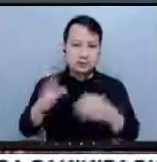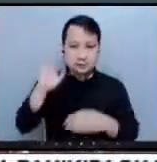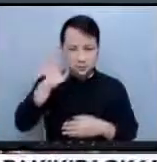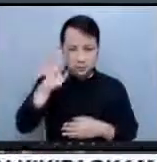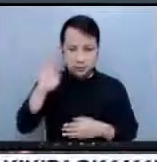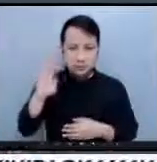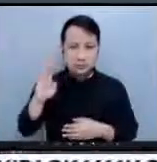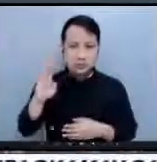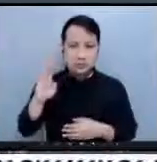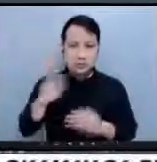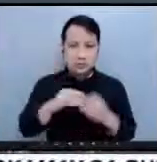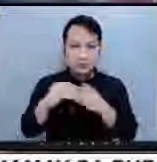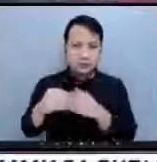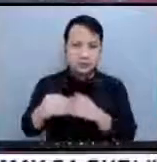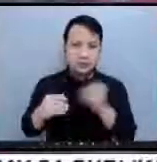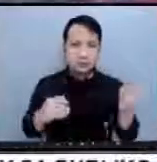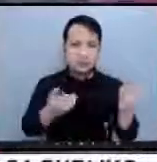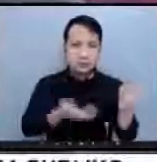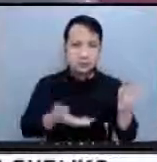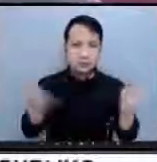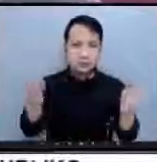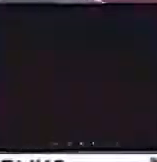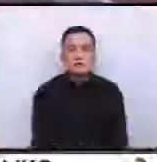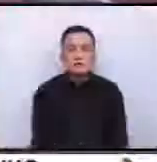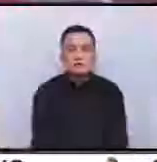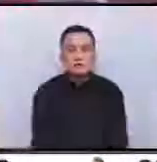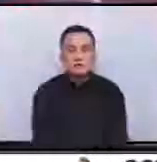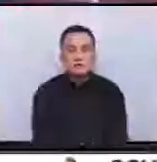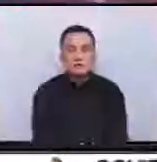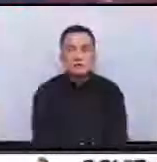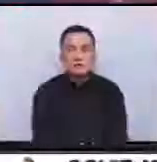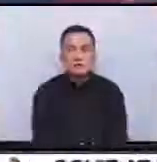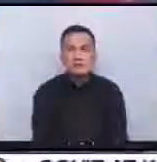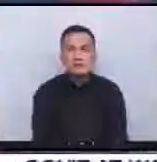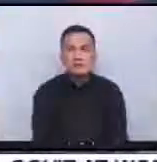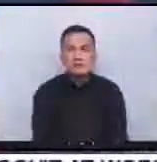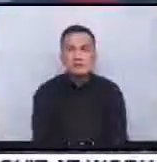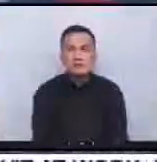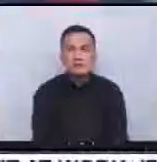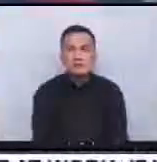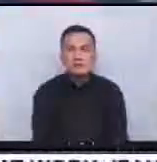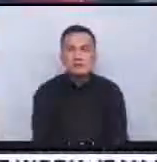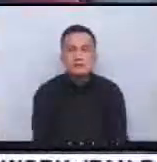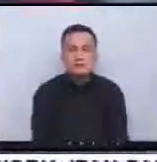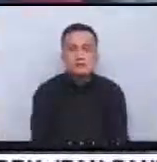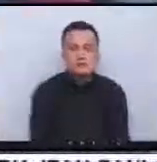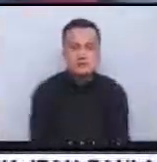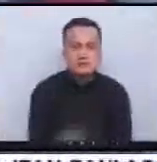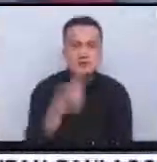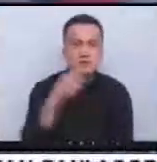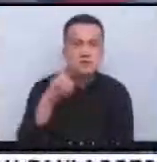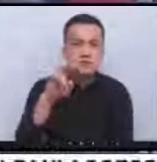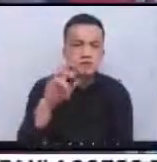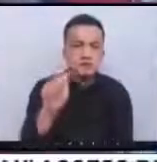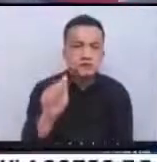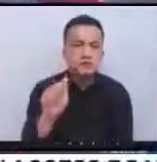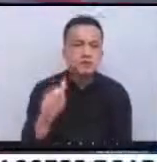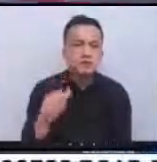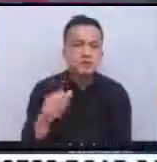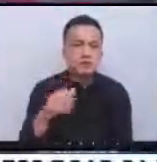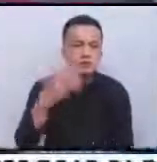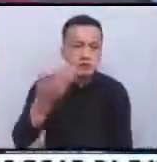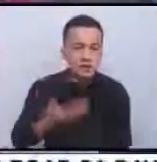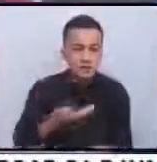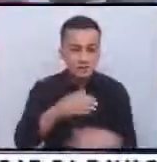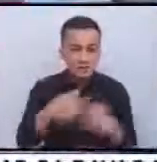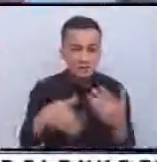leader ng grupo. Sa kanyang worship service na ginanap sa Paranaque City, sinabi rin ni Velarde na welcome ang lahat ng kandidato na dumalo